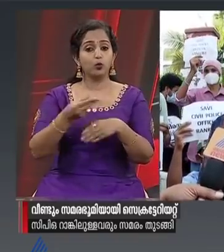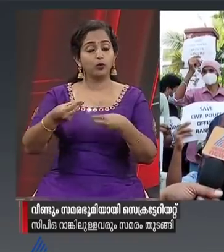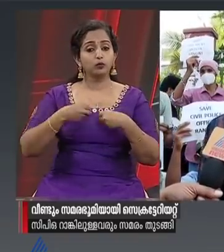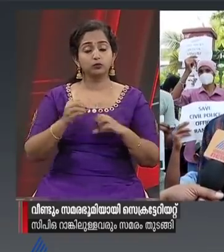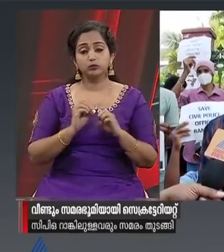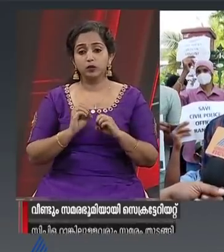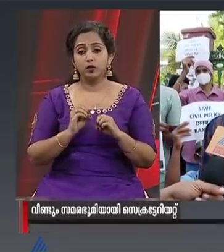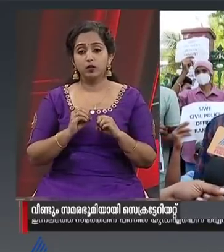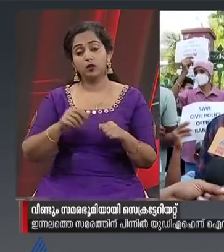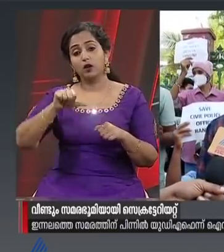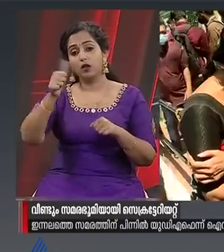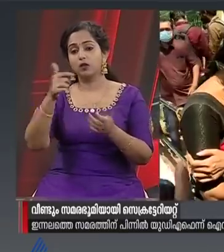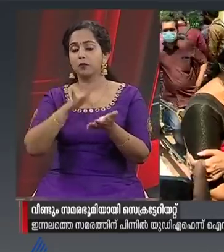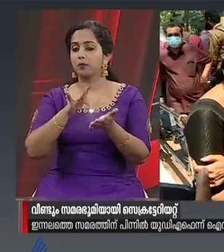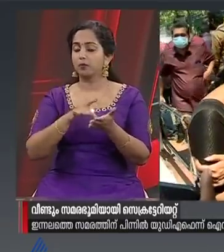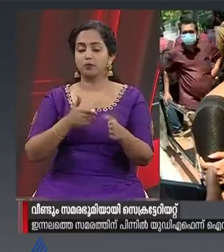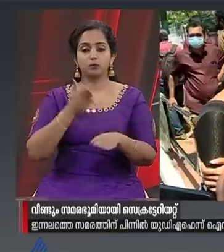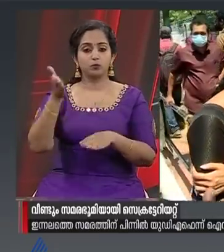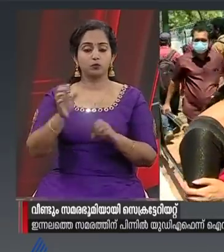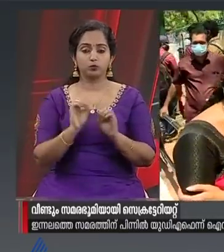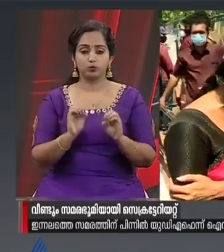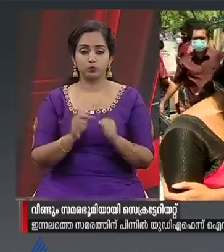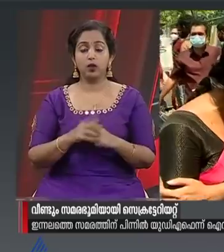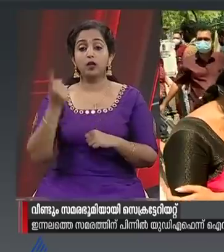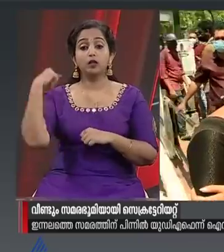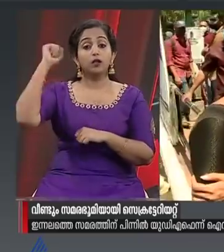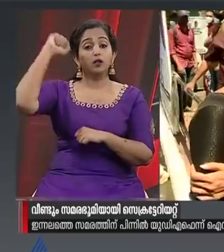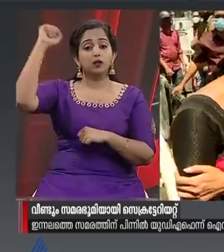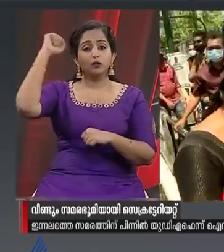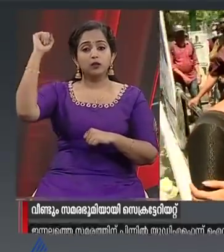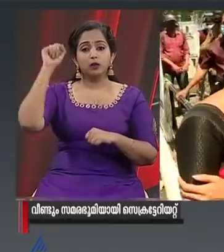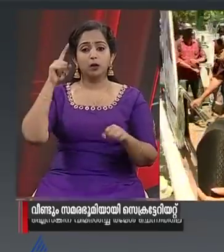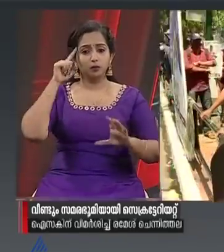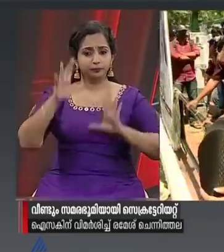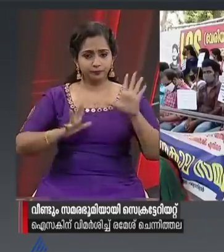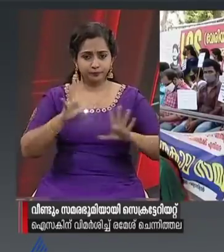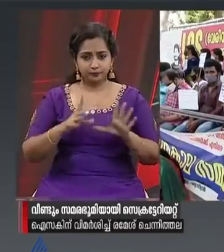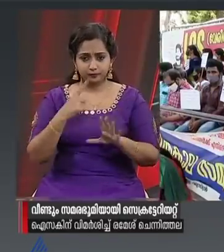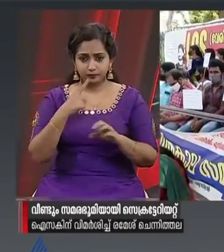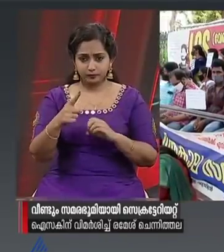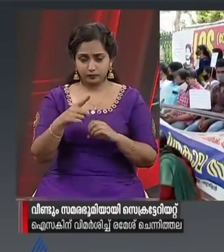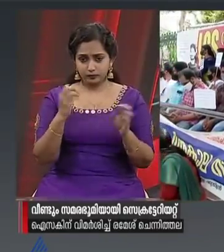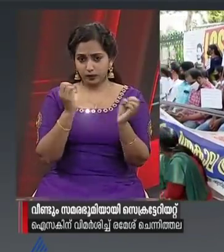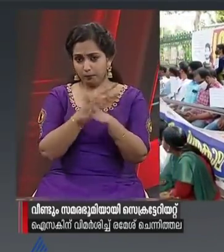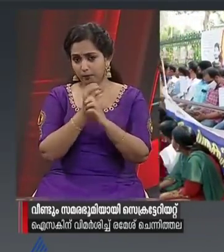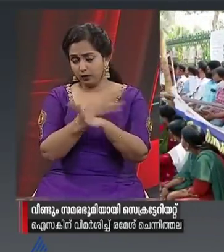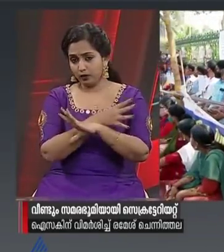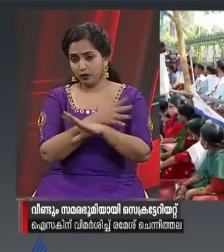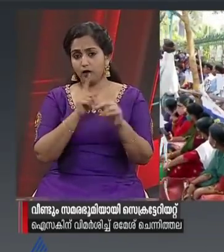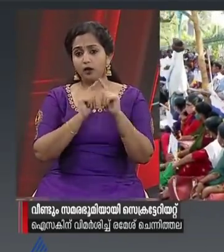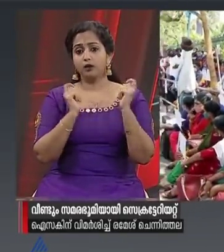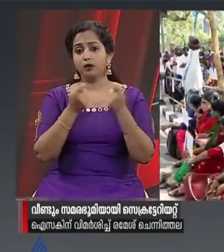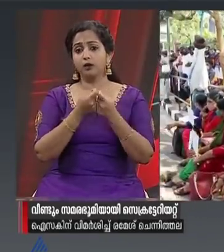ഇവിടുന്ന് മറ്റൊരിടത്തേക്കും പോകുന്നില്ല. ഇന്നലത്തെ സമരം നാടകമാണെന്ന് പറഞ്ഞുള്ള സൈബർ ആക്രമണത്തിനെതിരെ ഇതിനിടെ ലാസ്റ്റ് ഗ്രേഡ് റാങ്ക് ഹോൾഡർമാർ